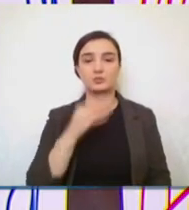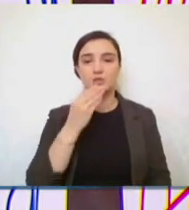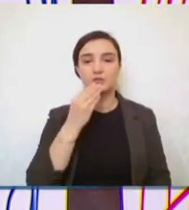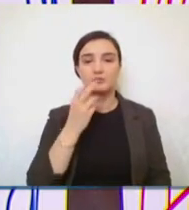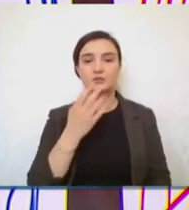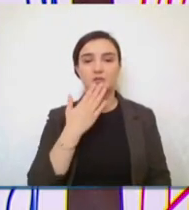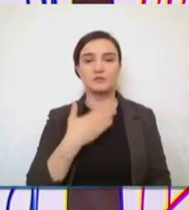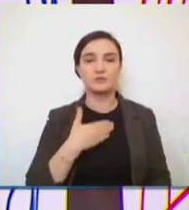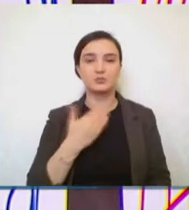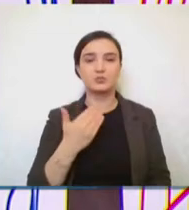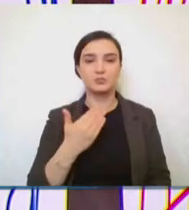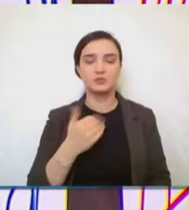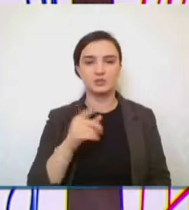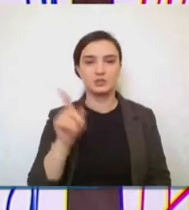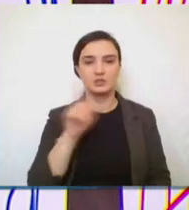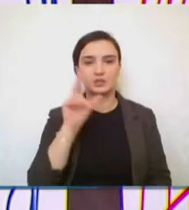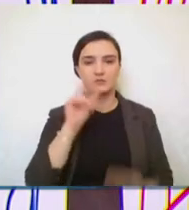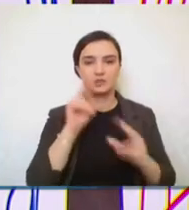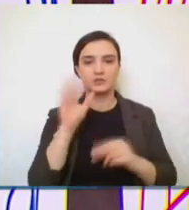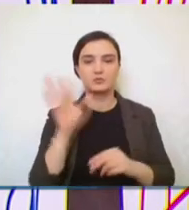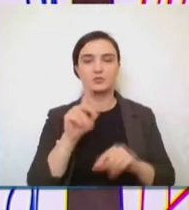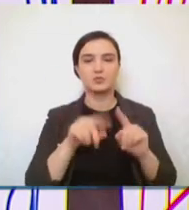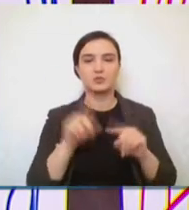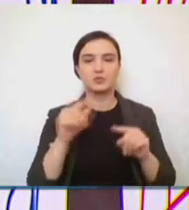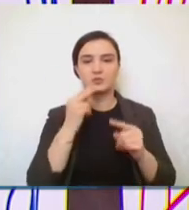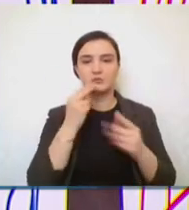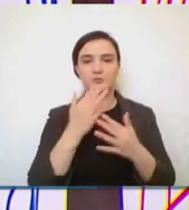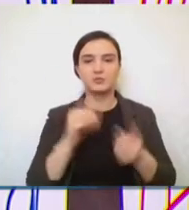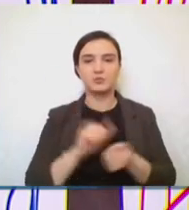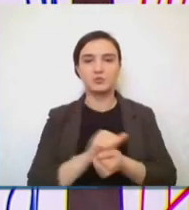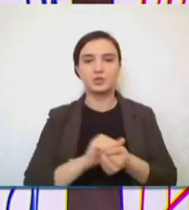რომ ზოგიერთი საკვების მონელებისათვის